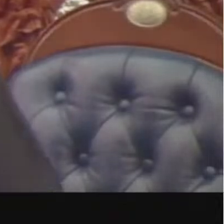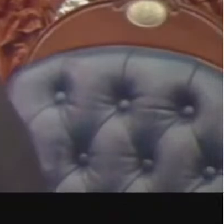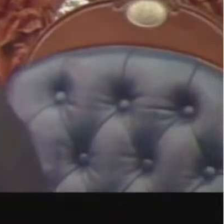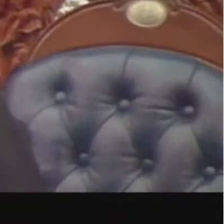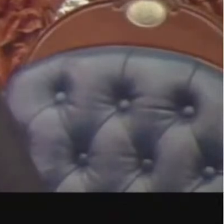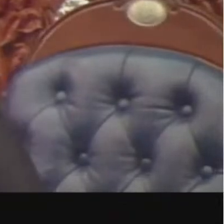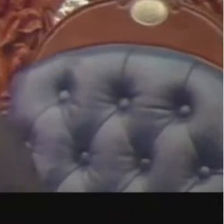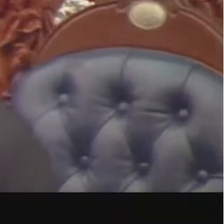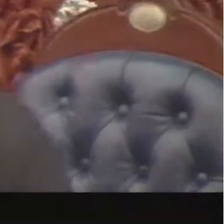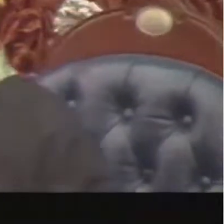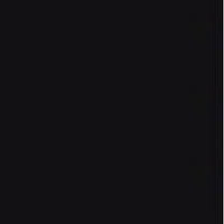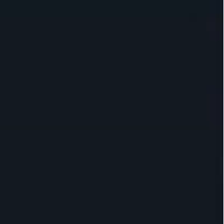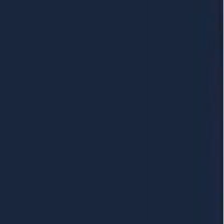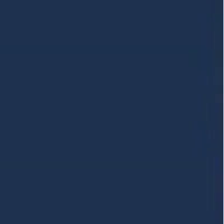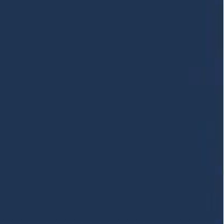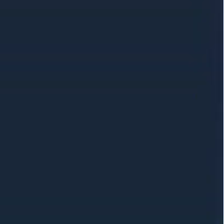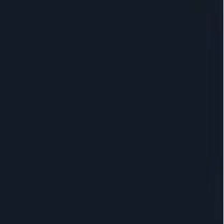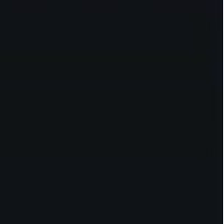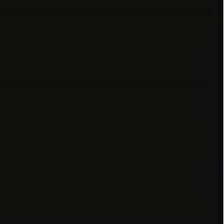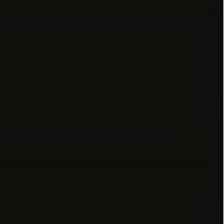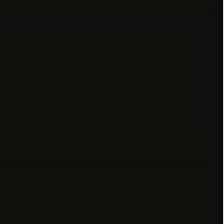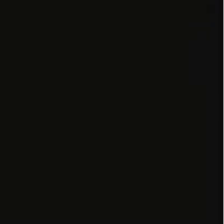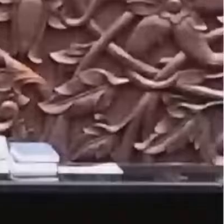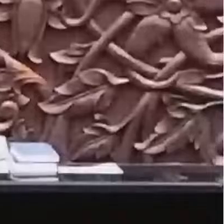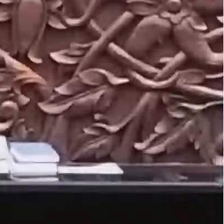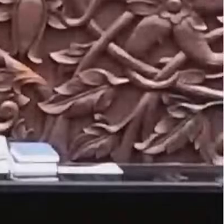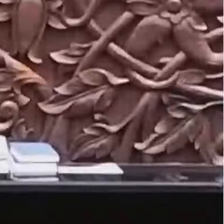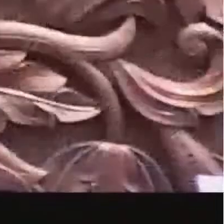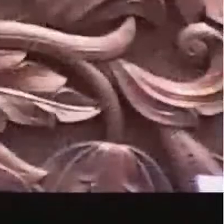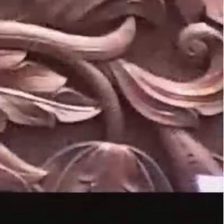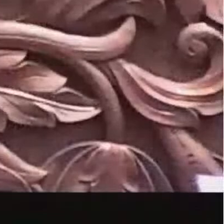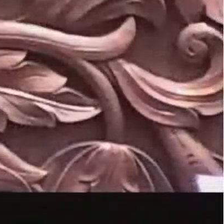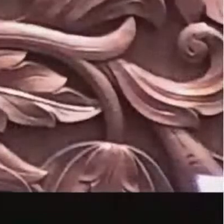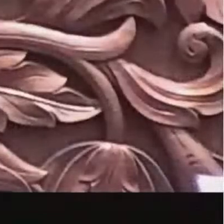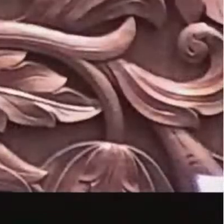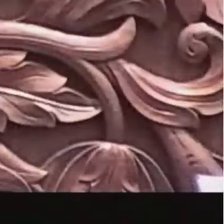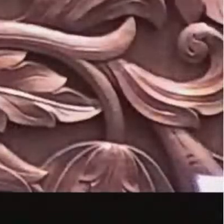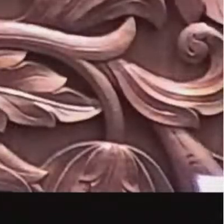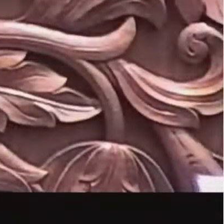saya jemput tuanku Boy Tiong kota